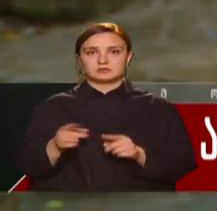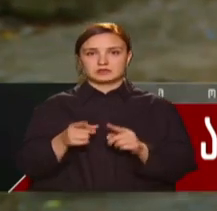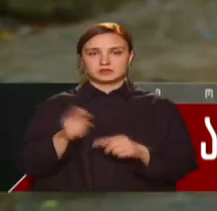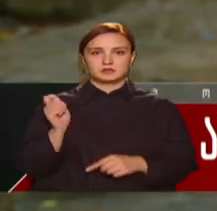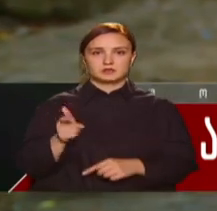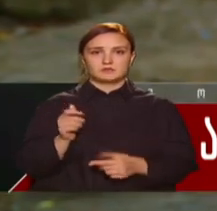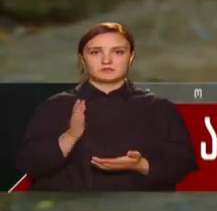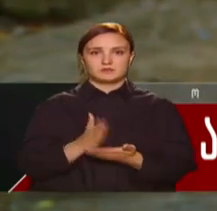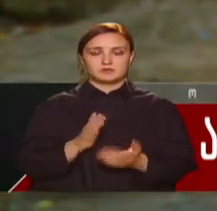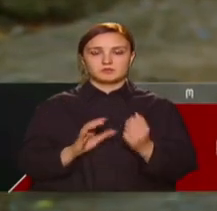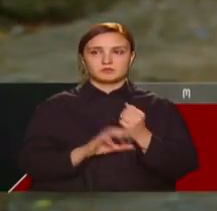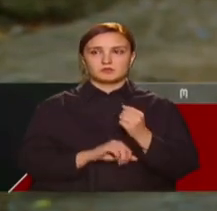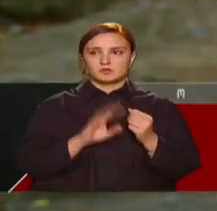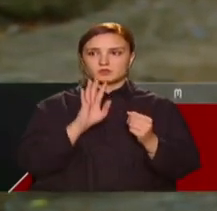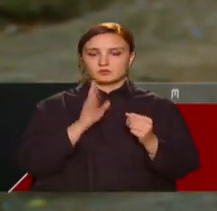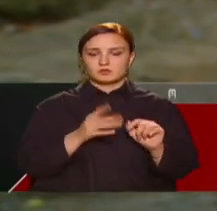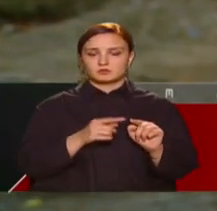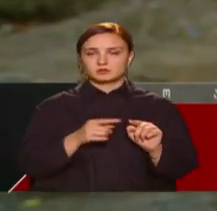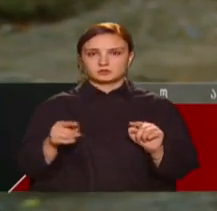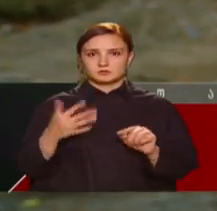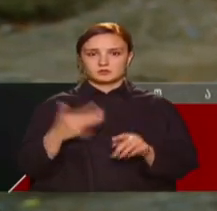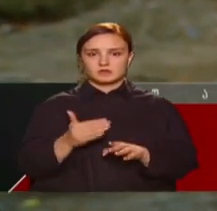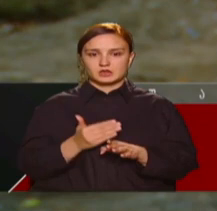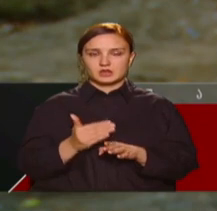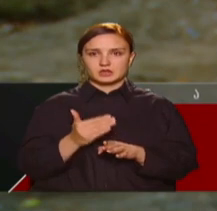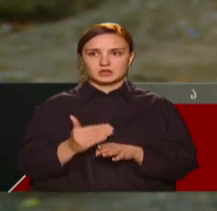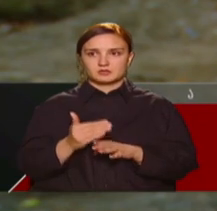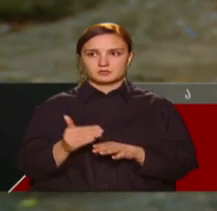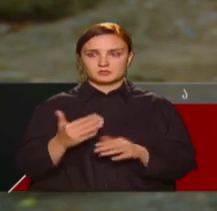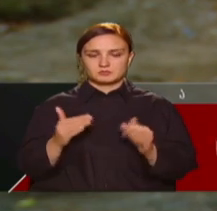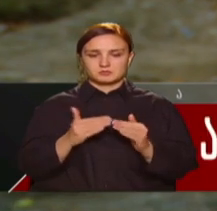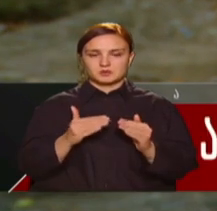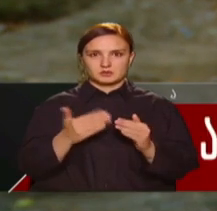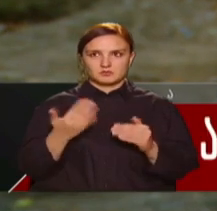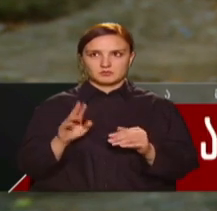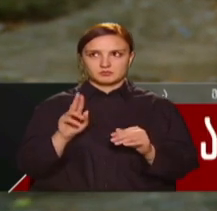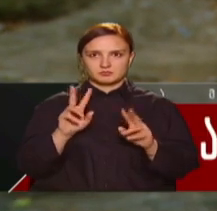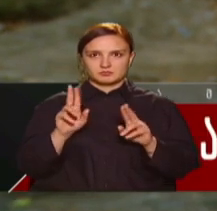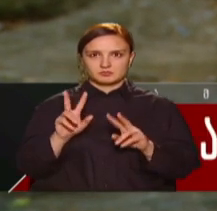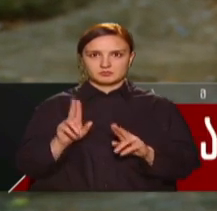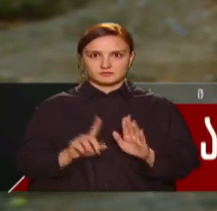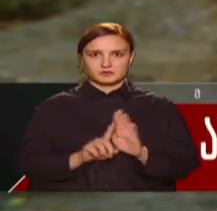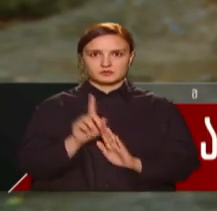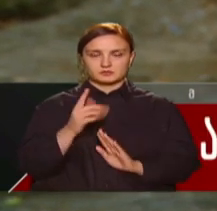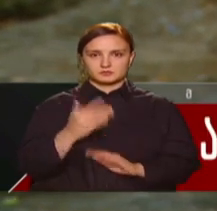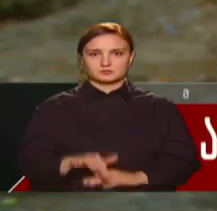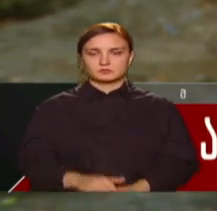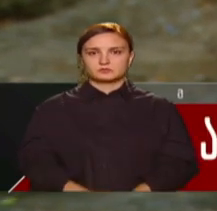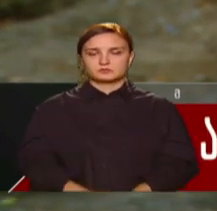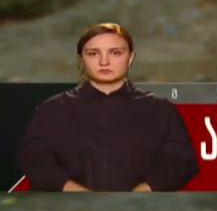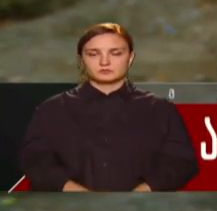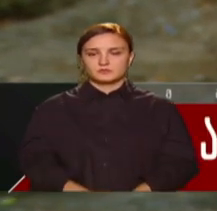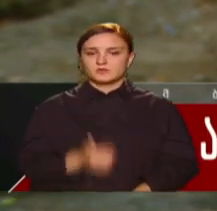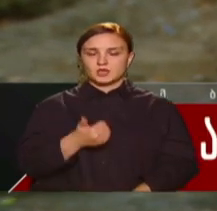4 წლის მანძილზე უკვე ნელა-ნელა დაიწყო ბინამ რღვევა და თავისთავად არ იყო